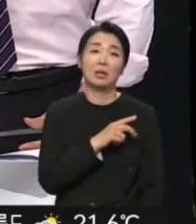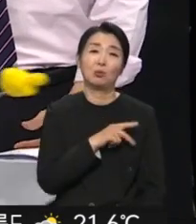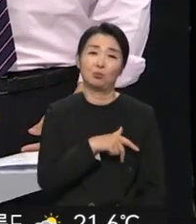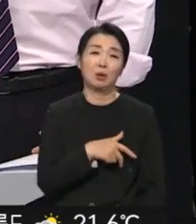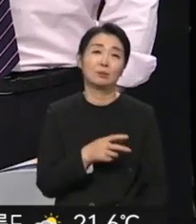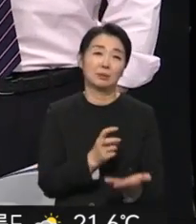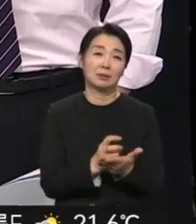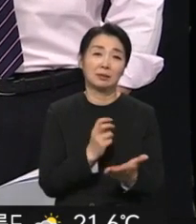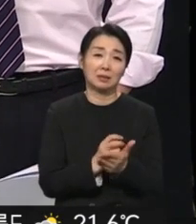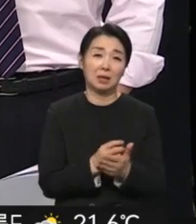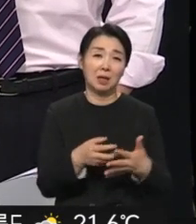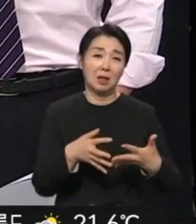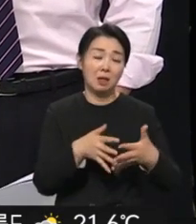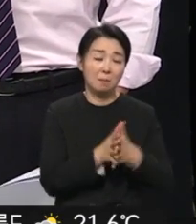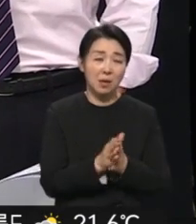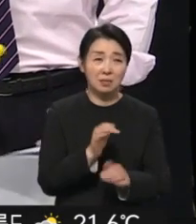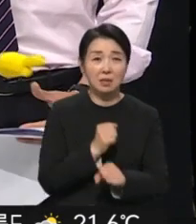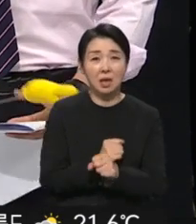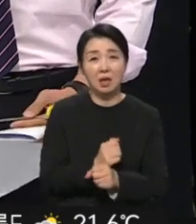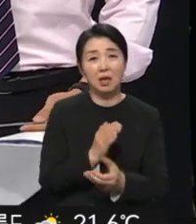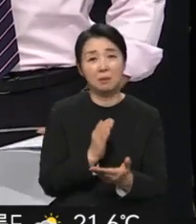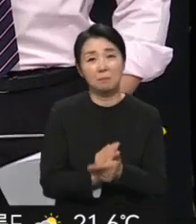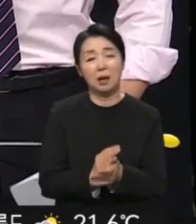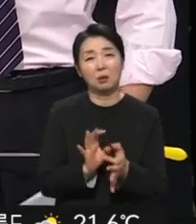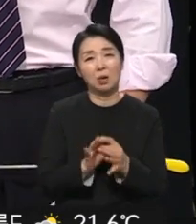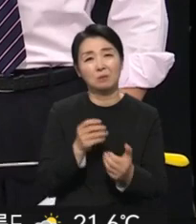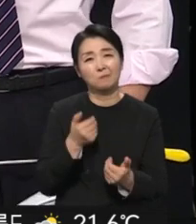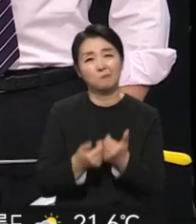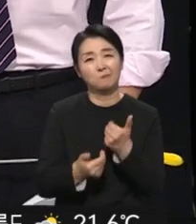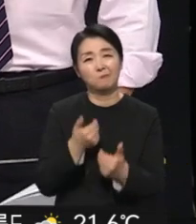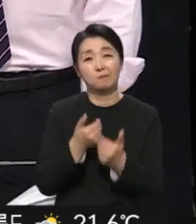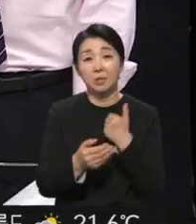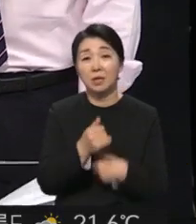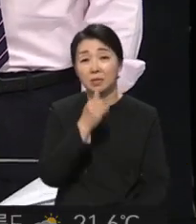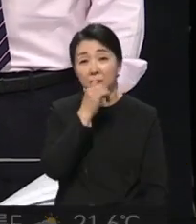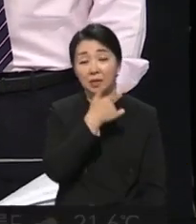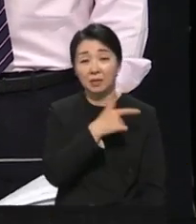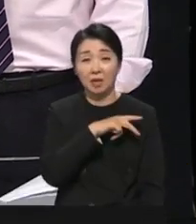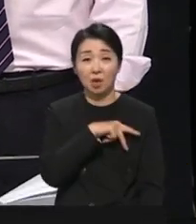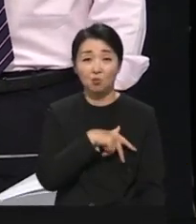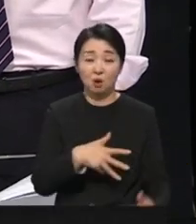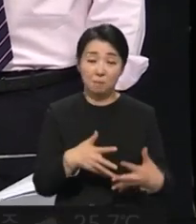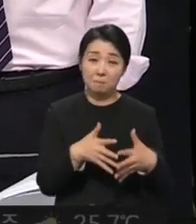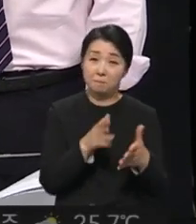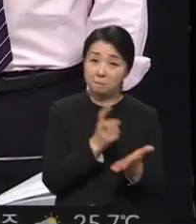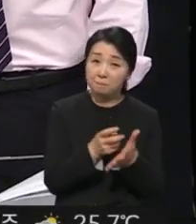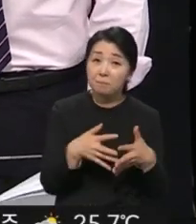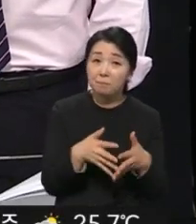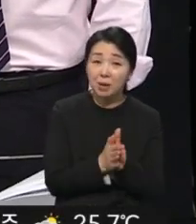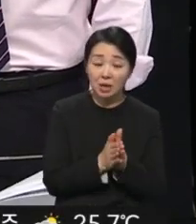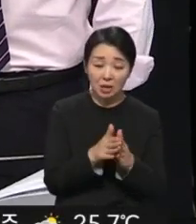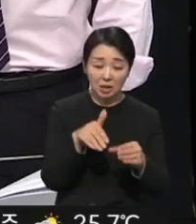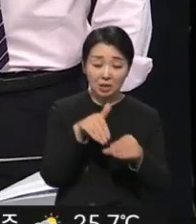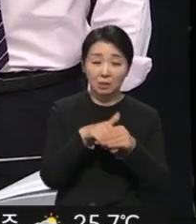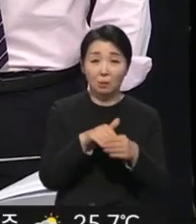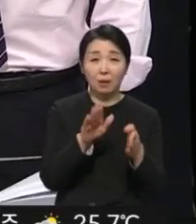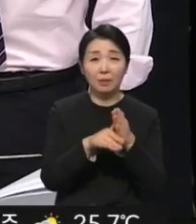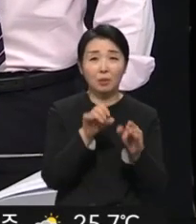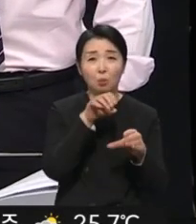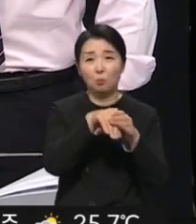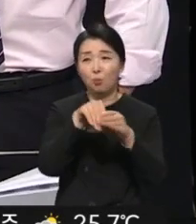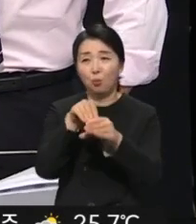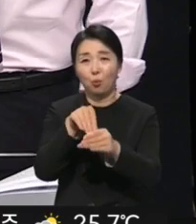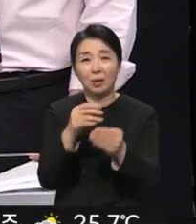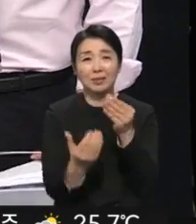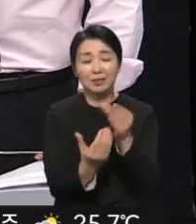이 대의원제 폐지 여부를 둘러싸고 갈등이 있었다고 합니다. 이 대의원제 폐지는 전당대회 돈봉투 사건을 기점으로